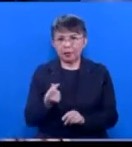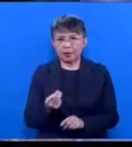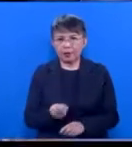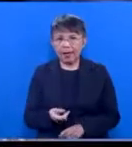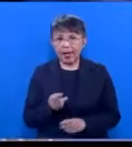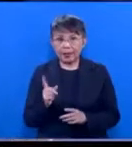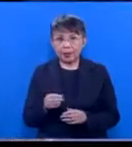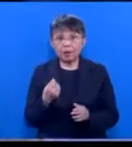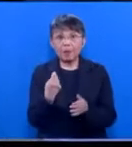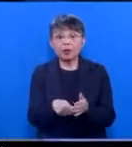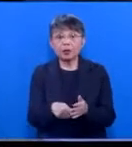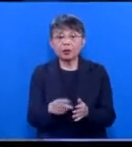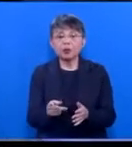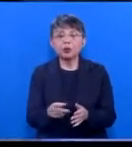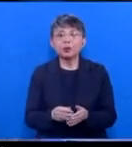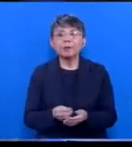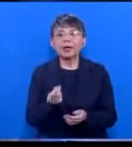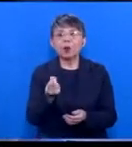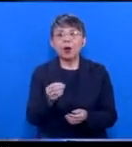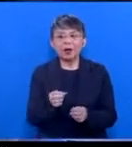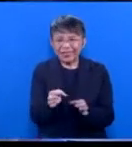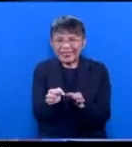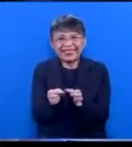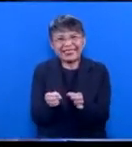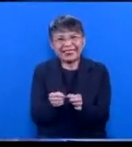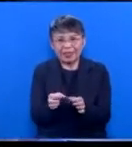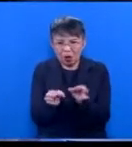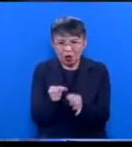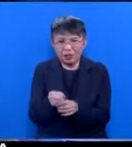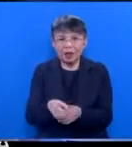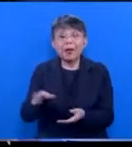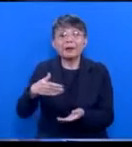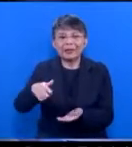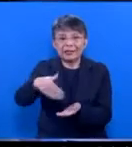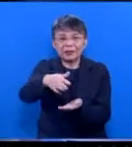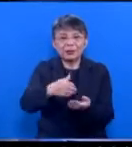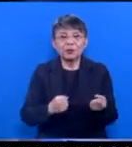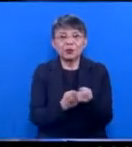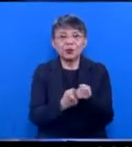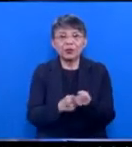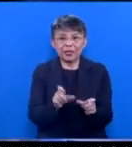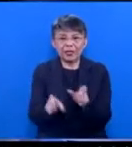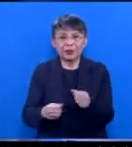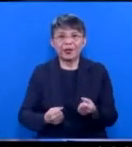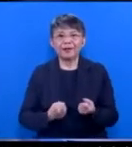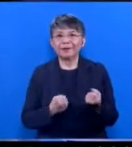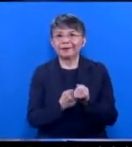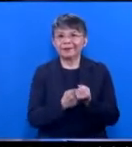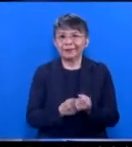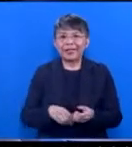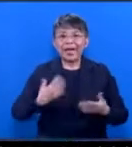Uniknya, pembayaran denda ini sebagian menggunakan uang recehan yang digalang oleh simpatisan dan pendukungnya dari hasil ngamen.